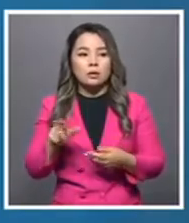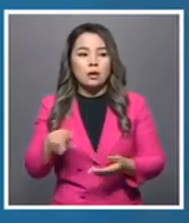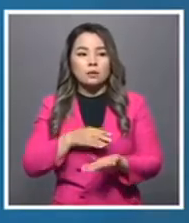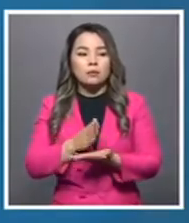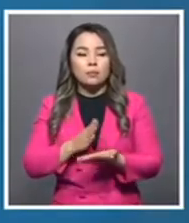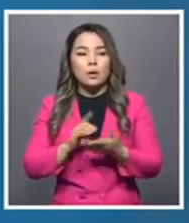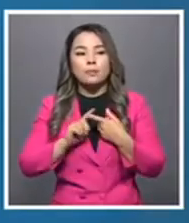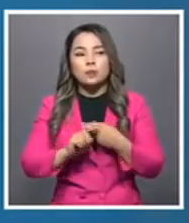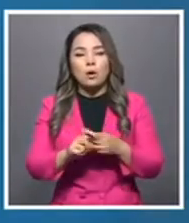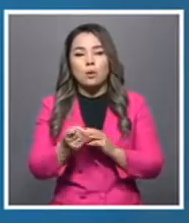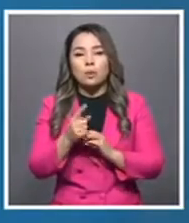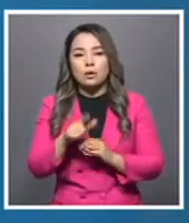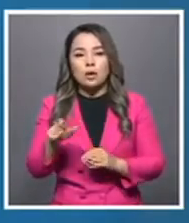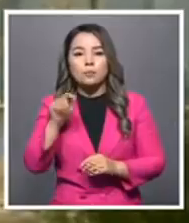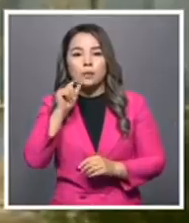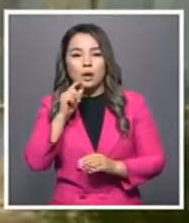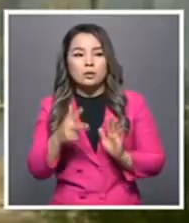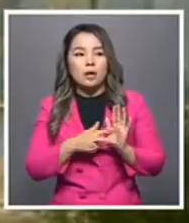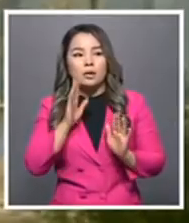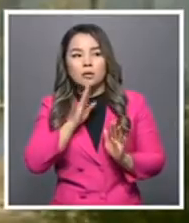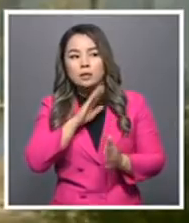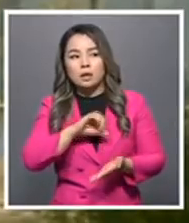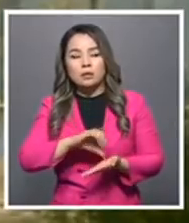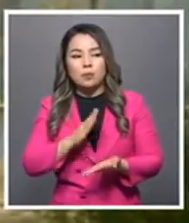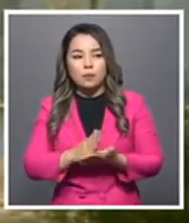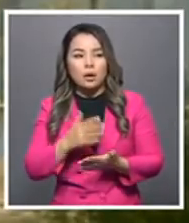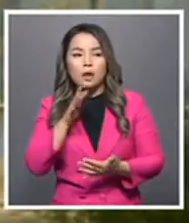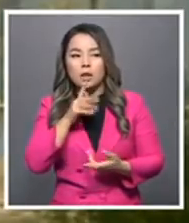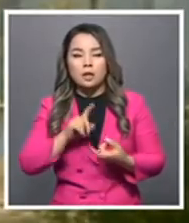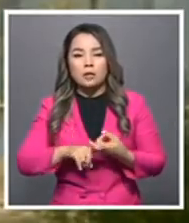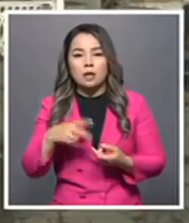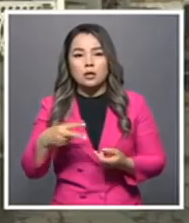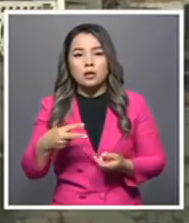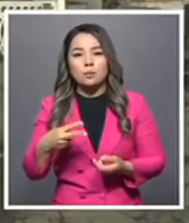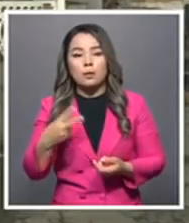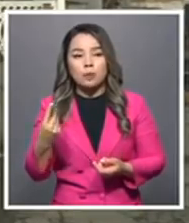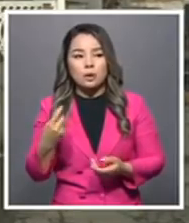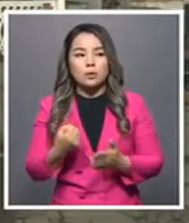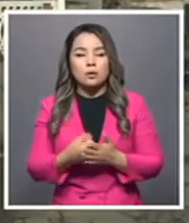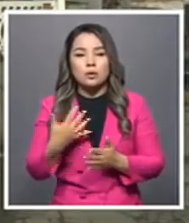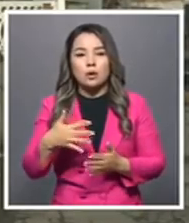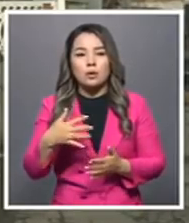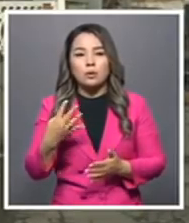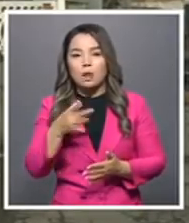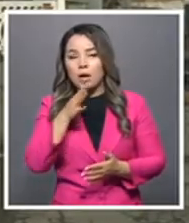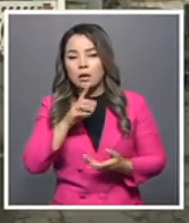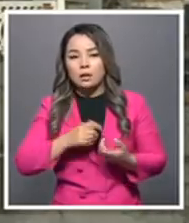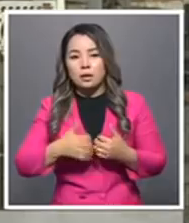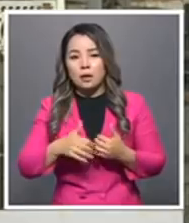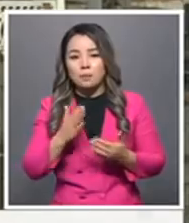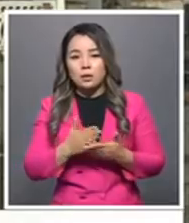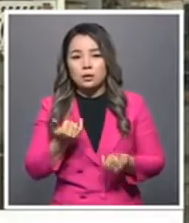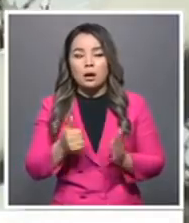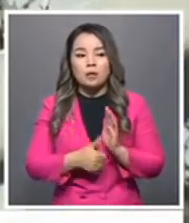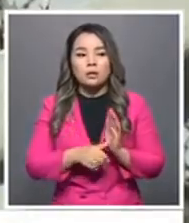Вирус жұқтырғандардың 11-і ер адам, 8-і әйел адам. Жастары 21 мен 54 аралығында. Бүгін осы мекеменің тағы 6